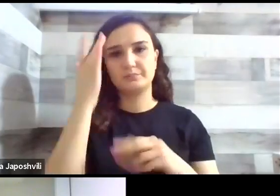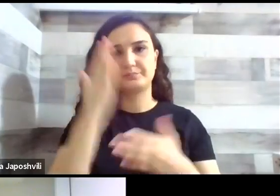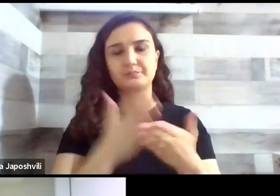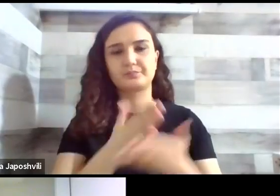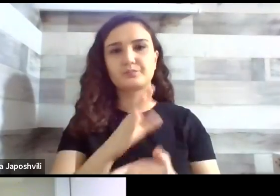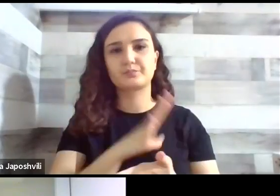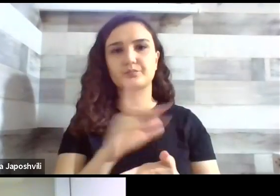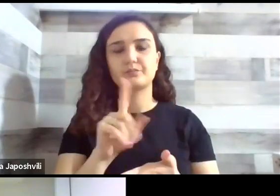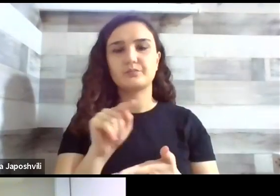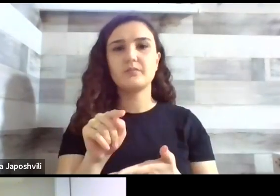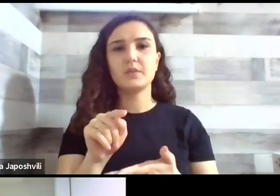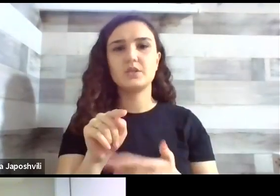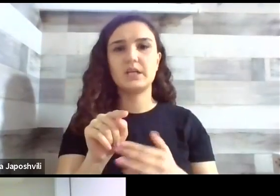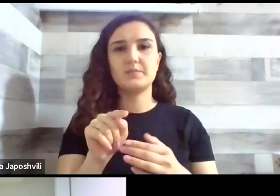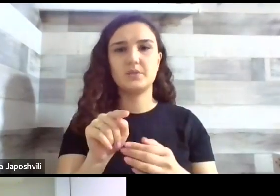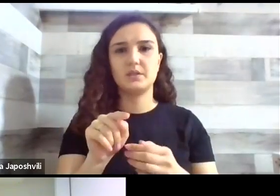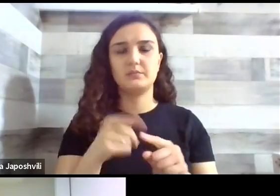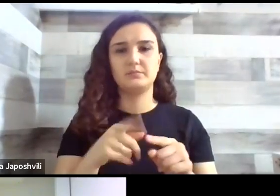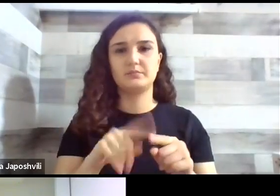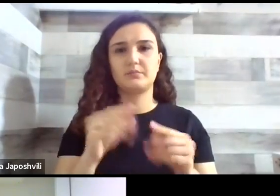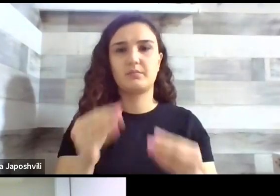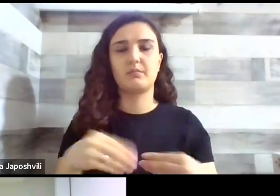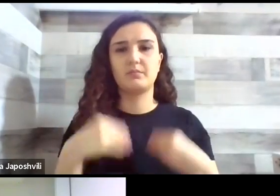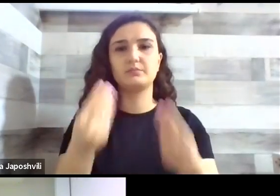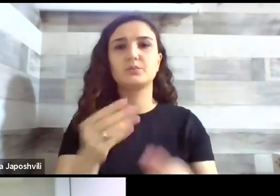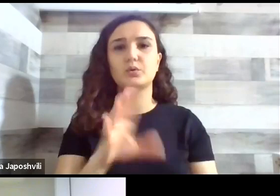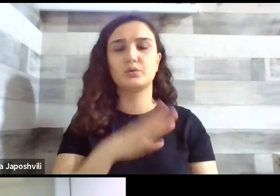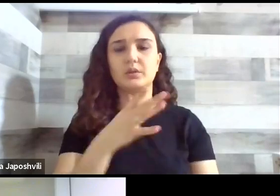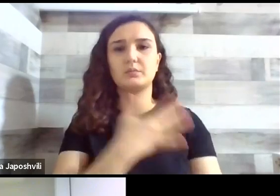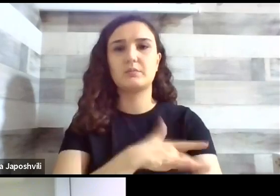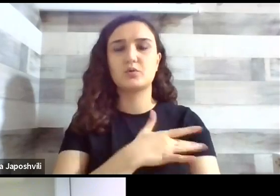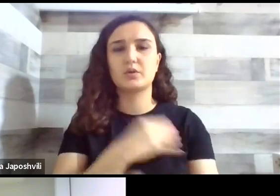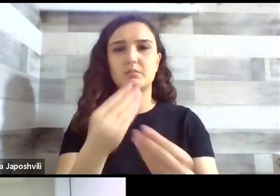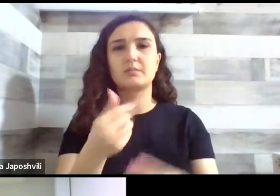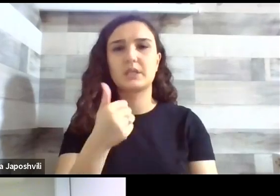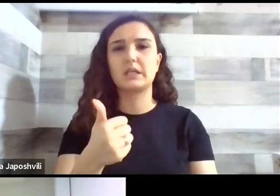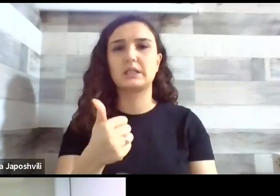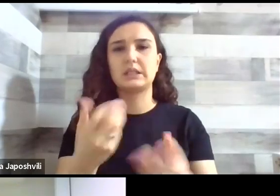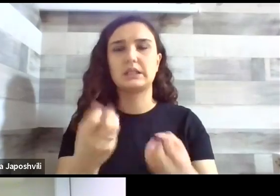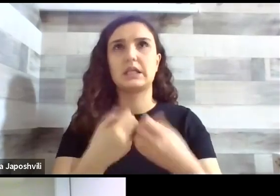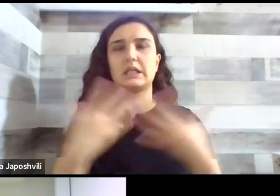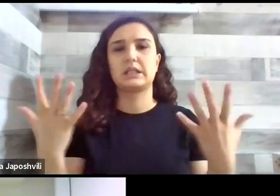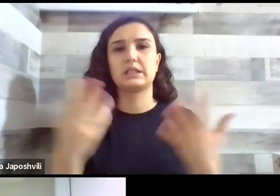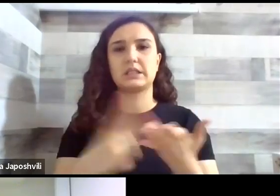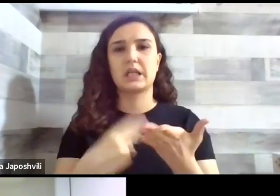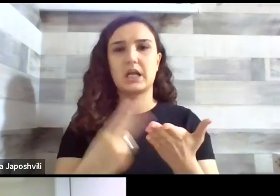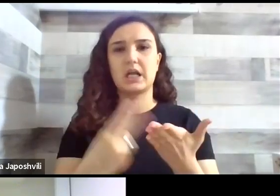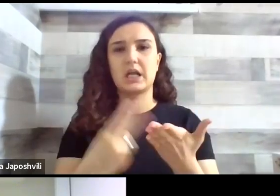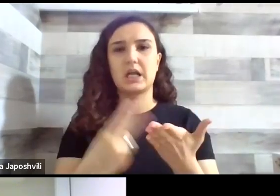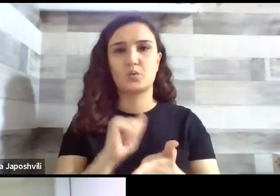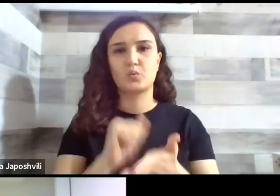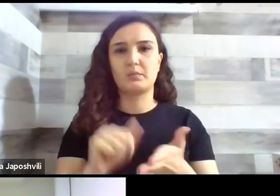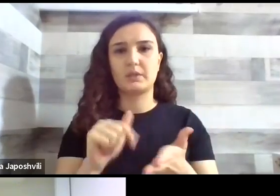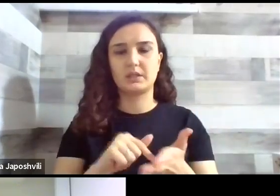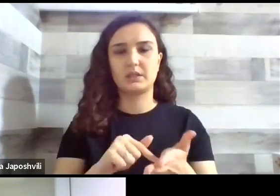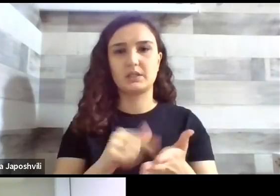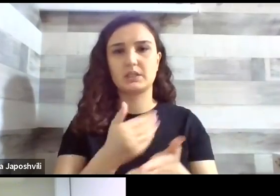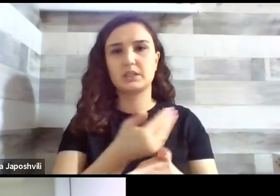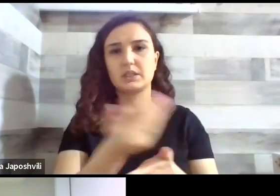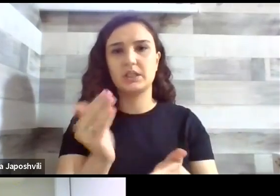რომ სერვისის მიმწოდებლებს ქონოდათ კარგი ნათელი სახელმძღვანელო დოკუმენტი, რომლითაც